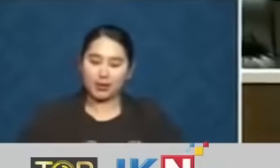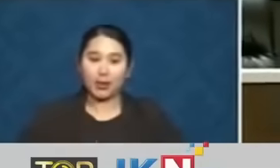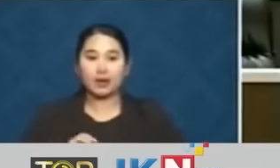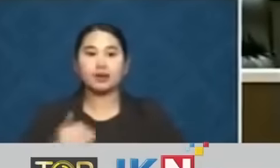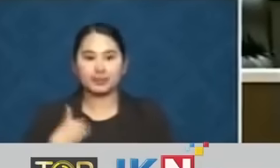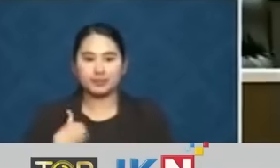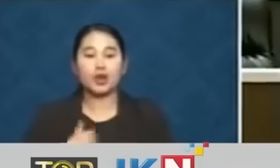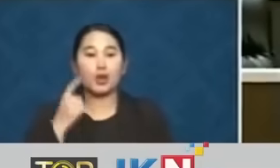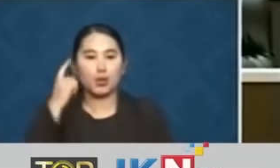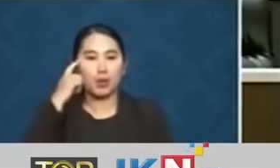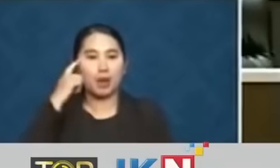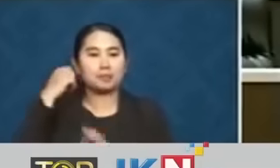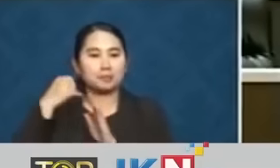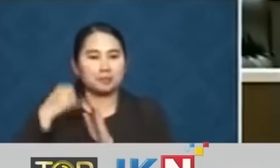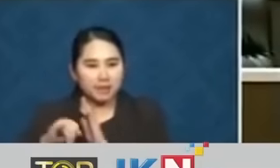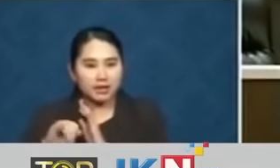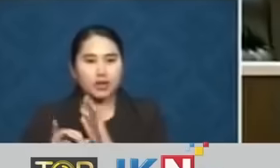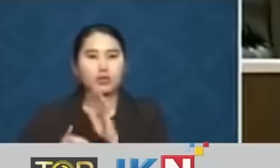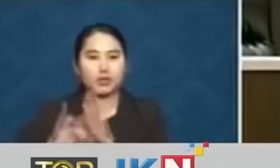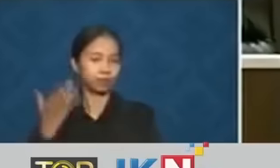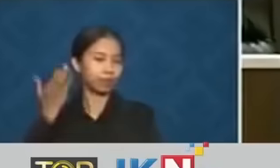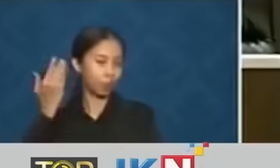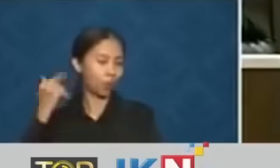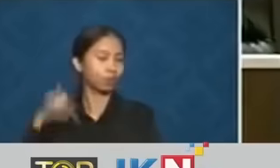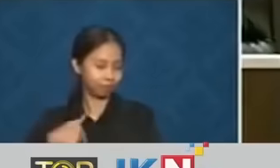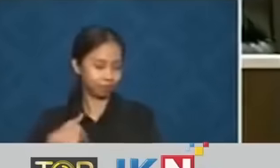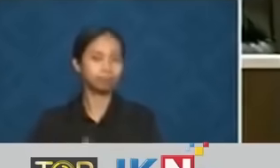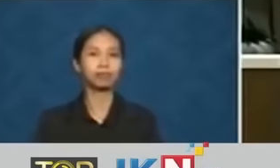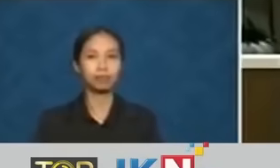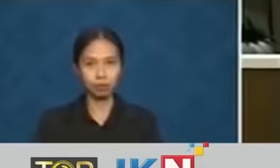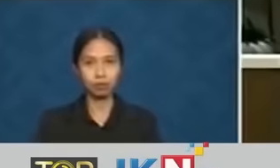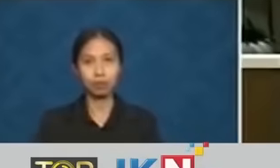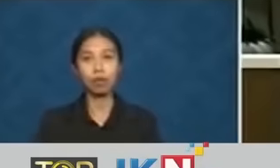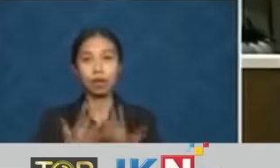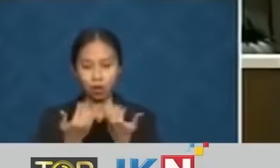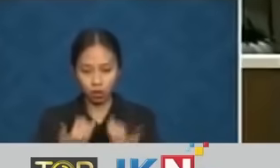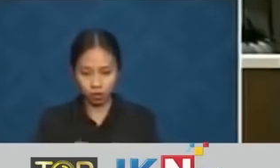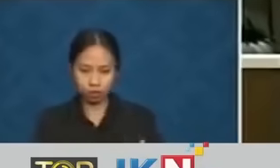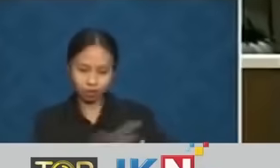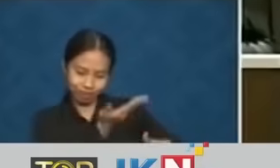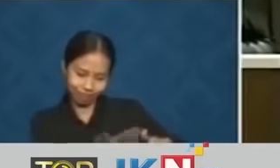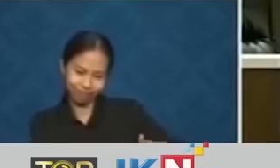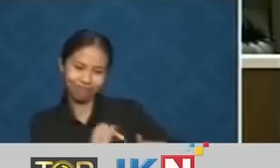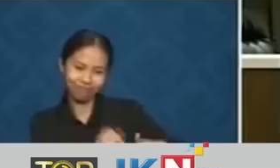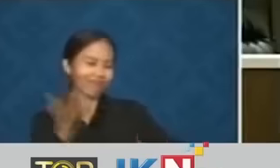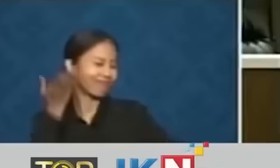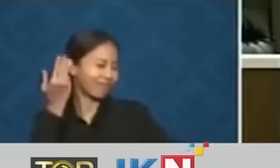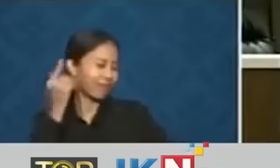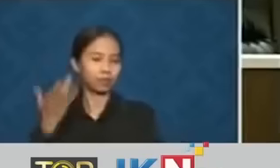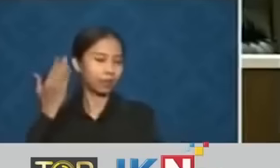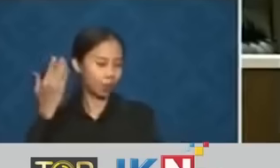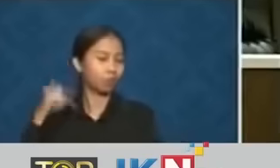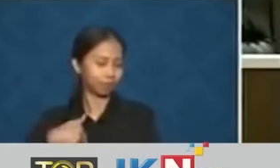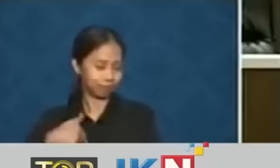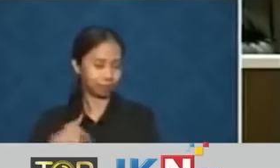วก็การกระทำดังกล่าวนั้นเนี่ยนะเป็นการกระทำที่ผิดกฎหมายผิดประเพณีลองไปฟังบางช่วงบางตอนฮะ เพ